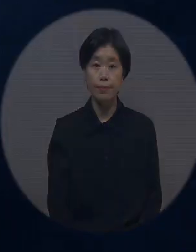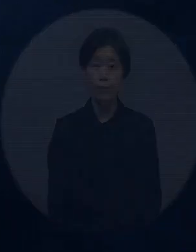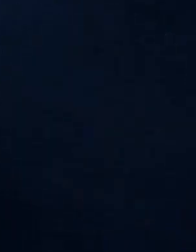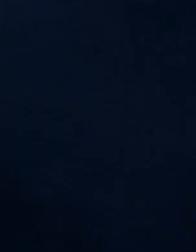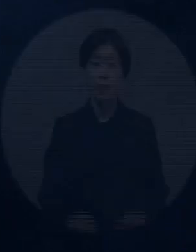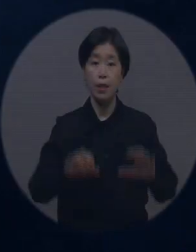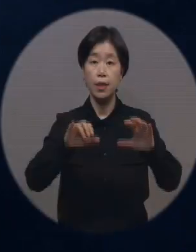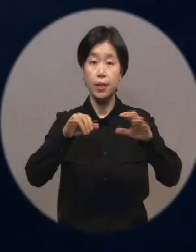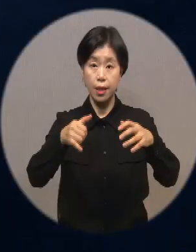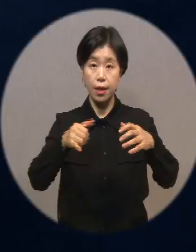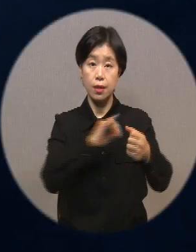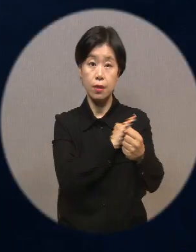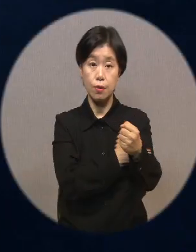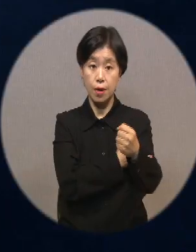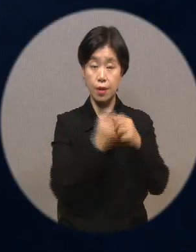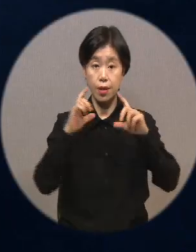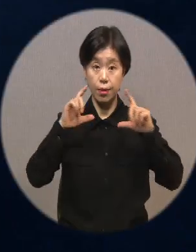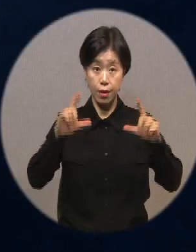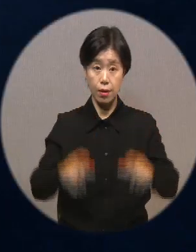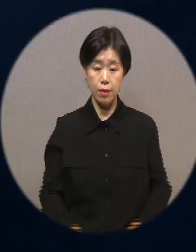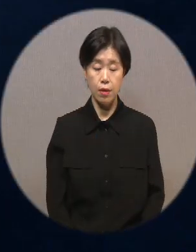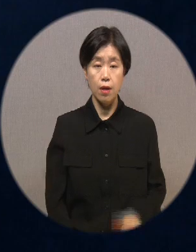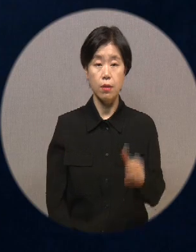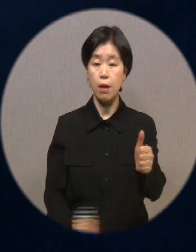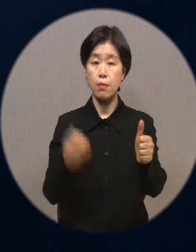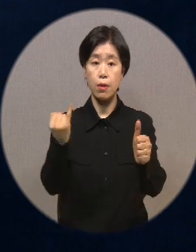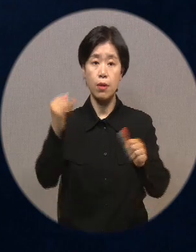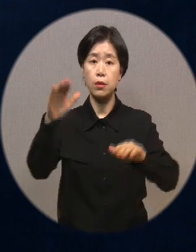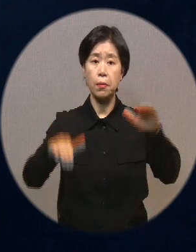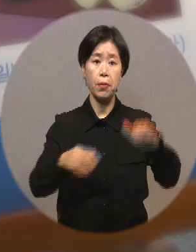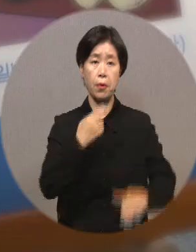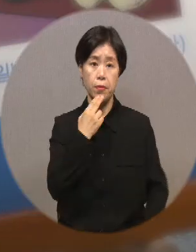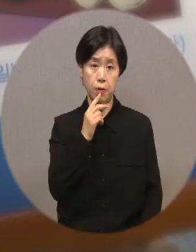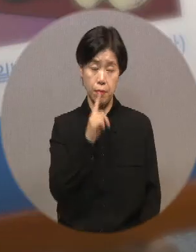세계 인권선언은 성별에 따른 차별이 없어야 한다고 말합니다.